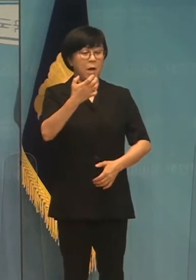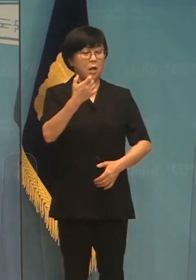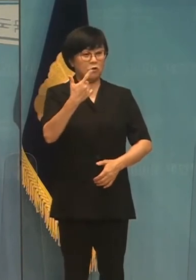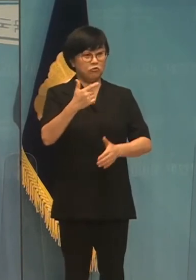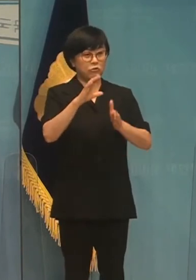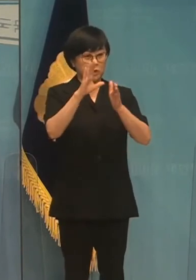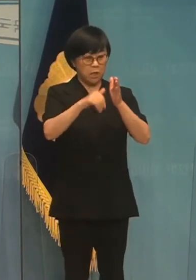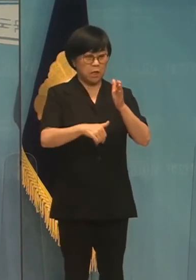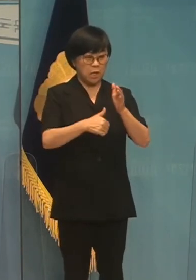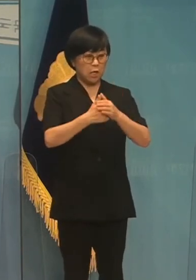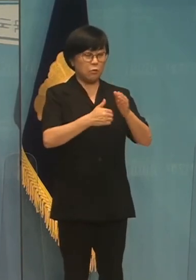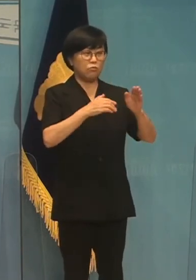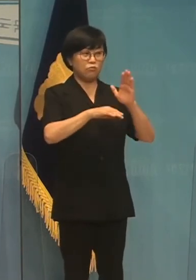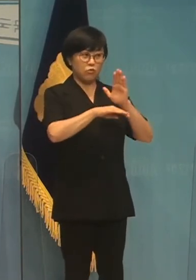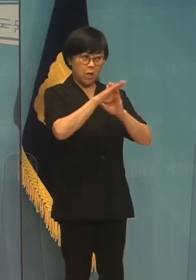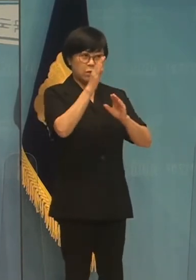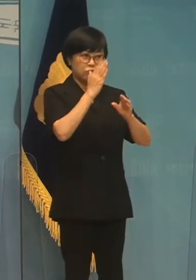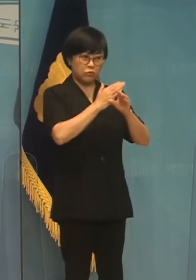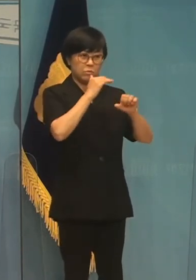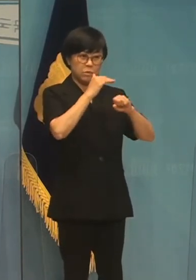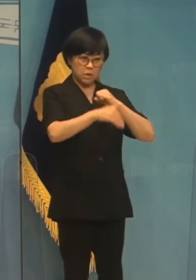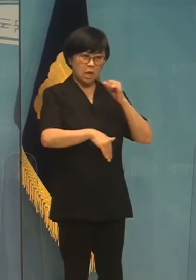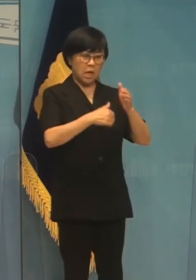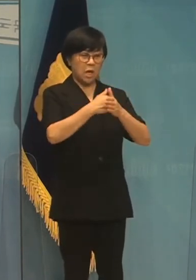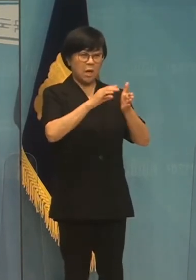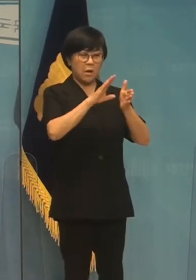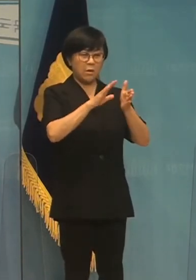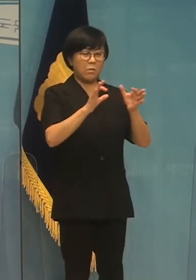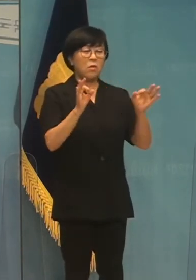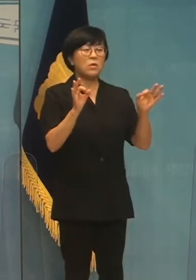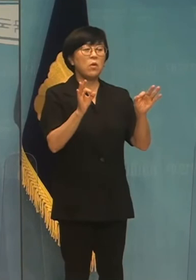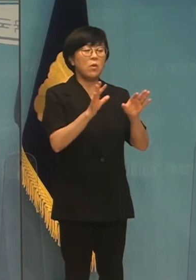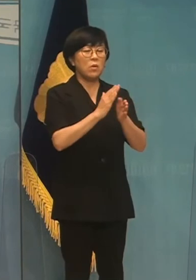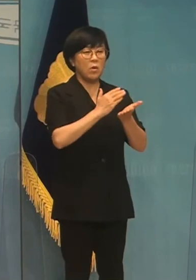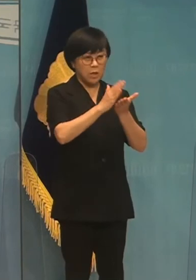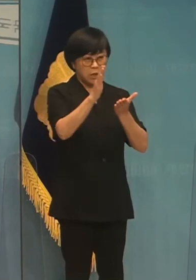86세대의 주사파 전성시대를 맺어 지켰습니다.